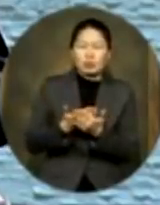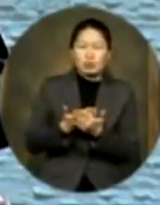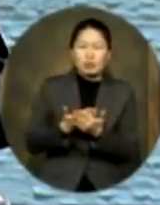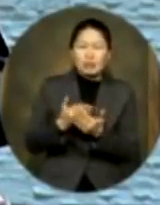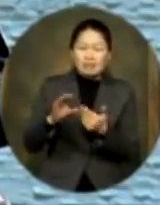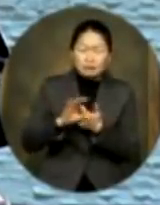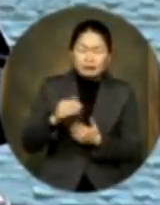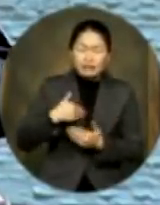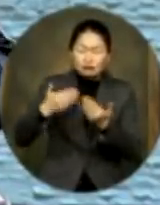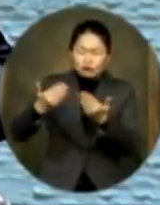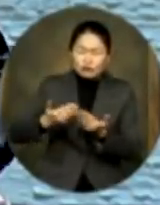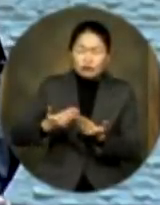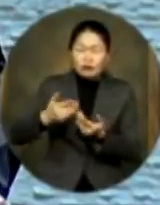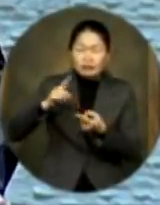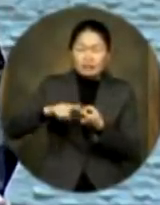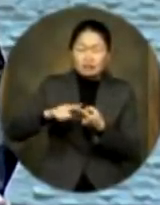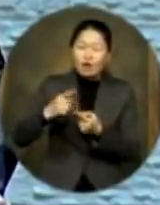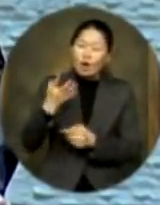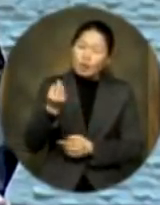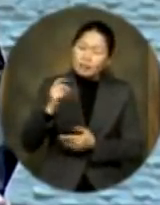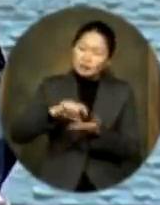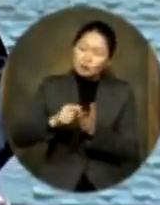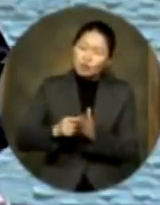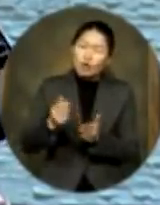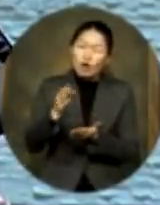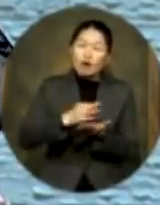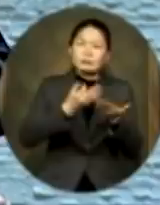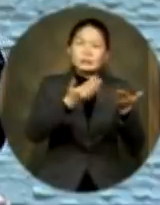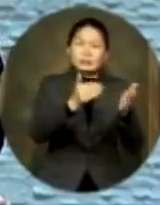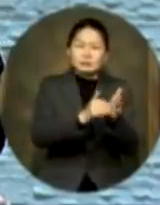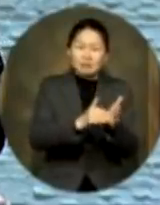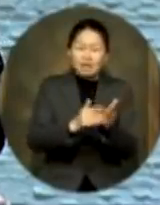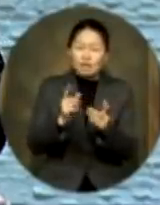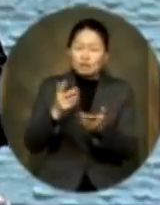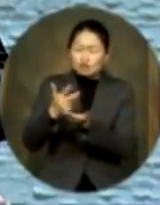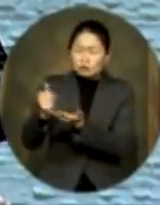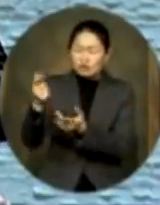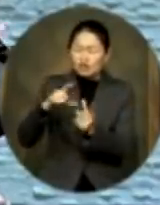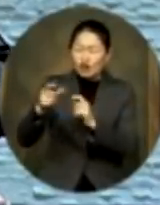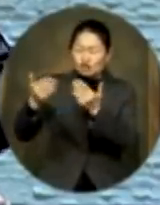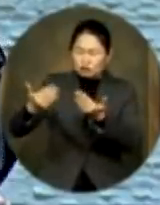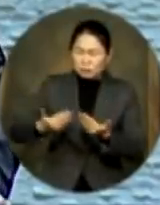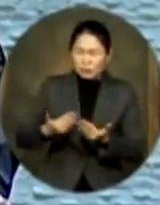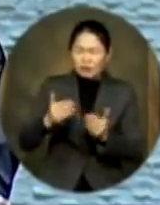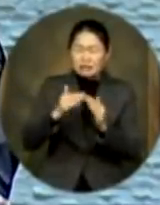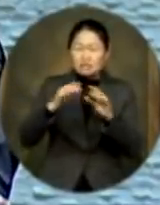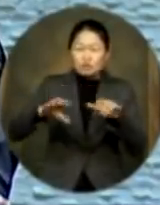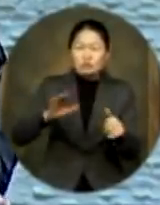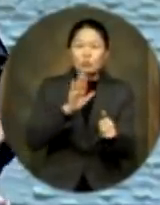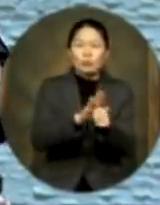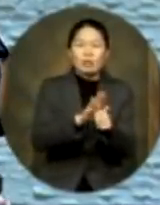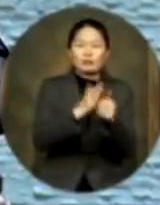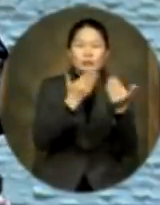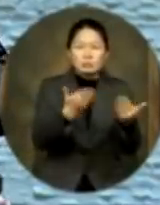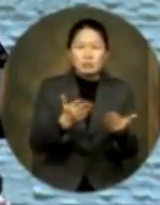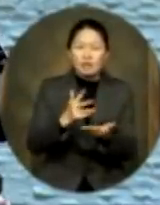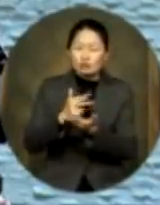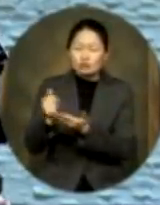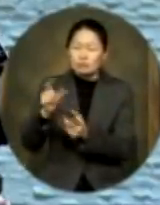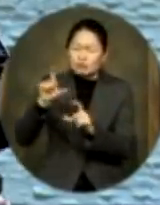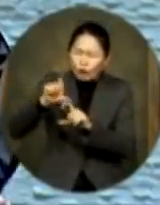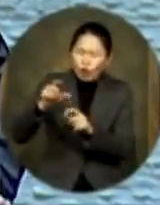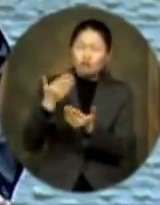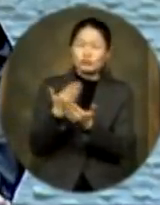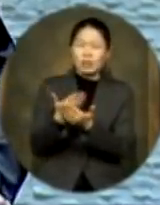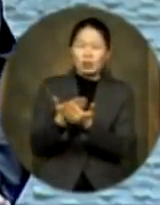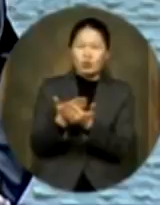주신 것에 얼마를 헌금 하겠습니다 주님께서 더 주시면 이웃을 도와 주겠습니다 주님 더 주세요